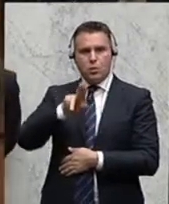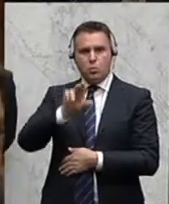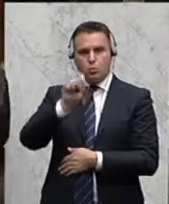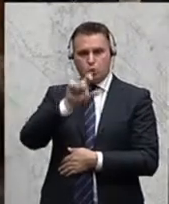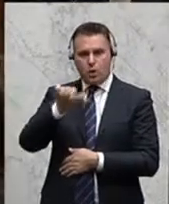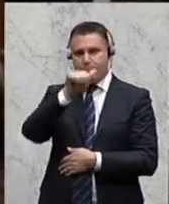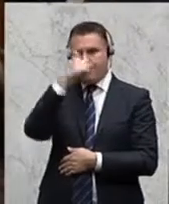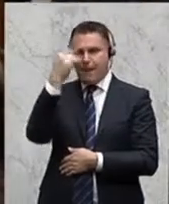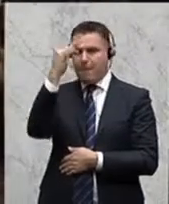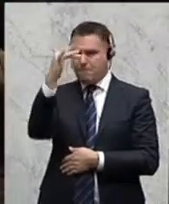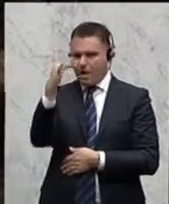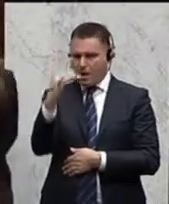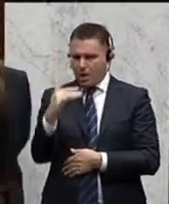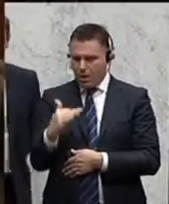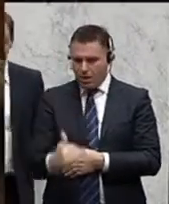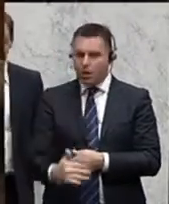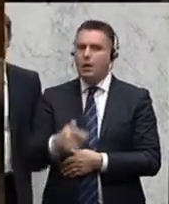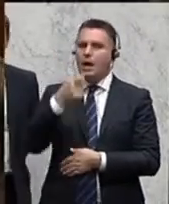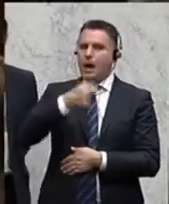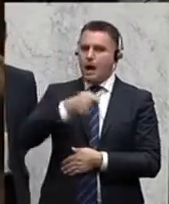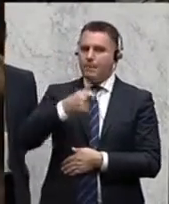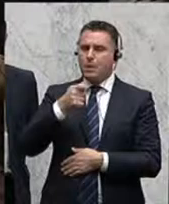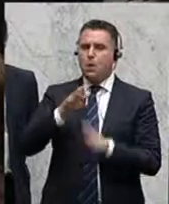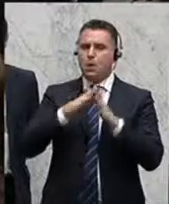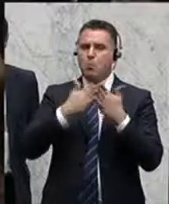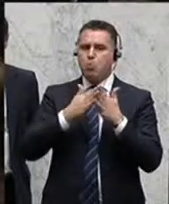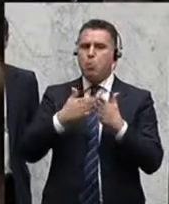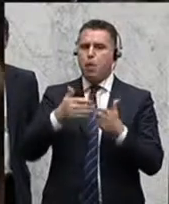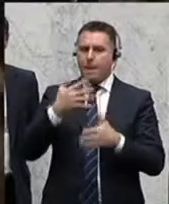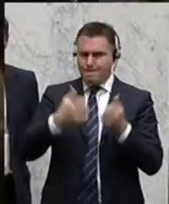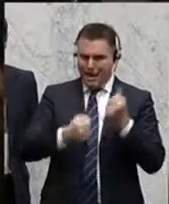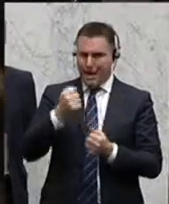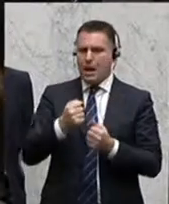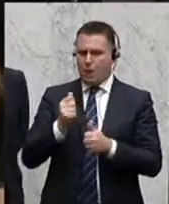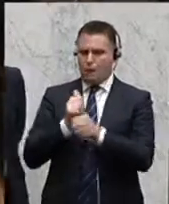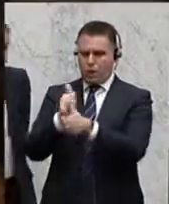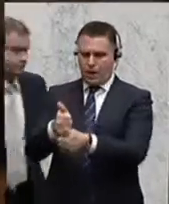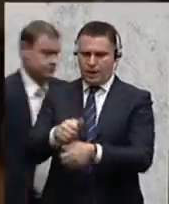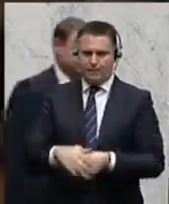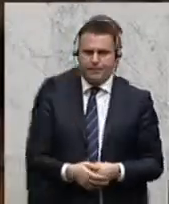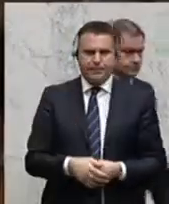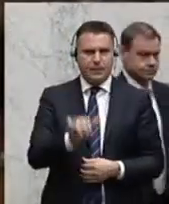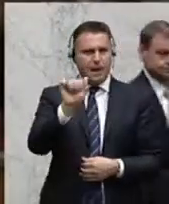dem Namensaufruf zu beginnen. Der Herr Abgeordnete Buchmeier wird Sie später dabei ablösen.